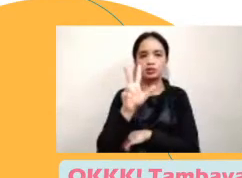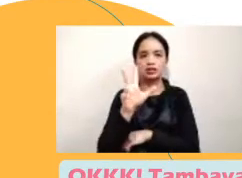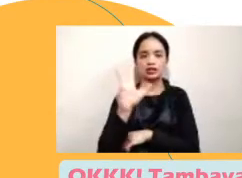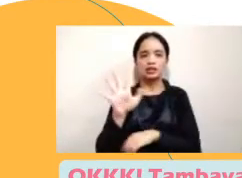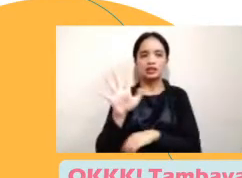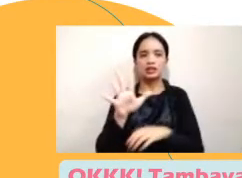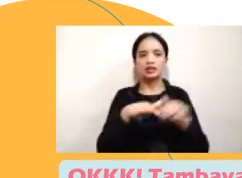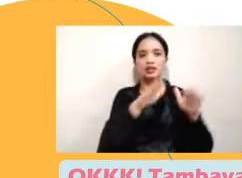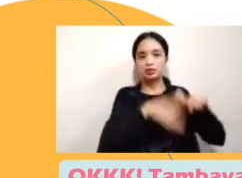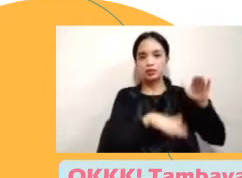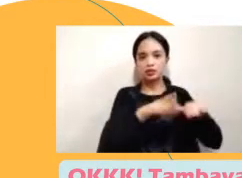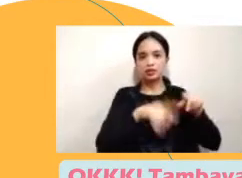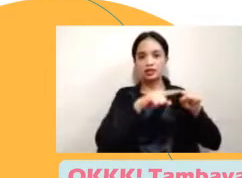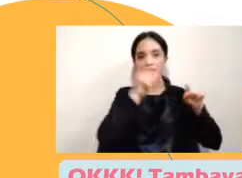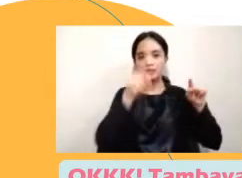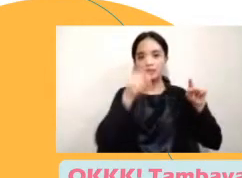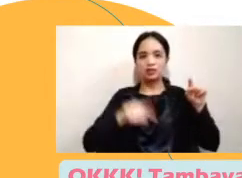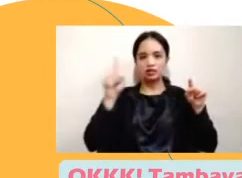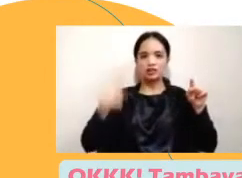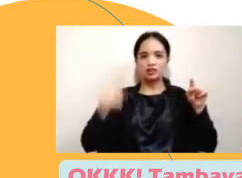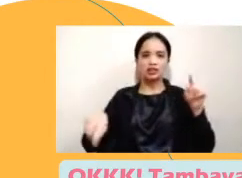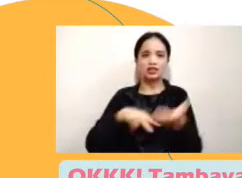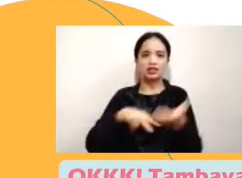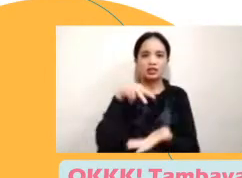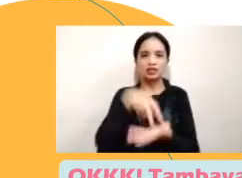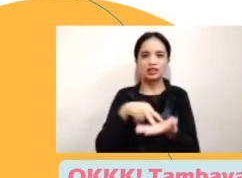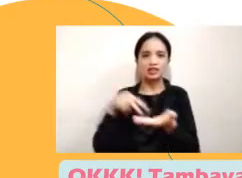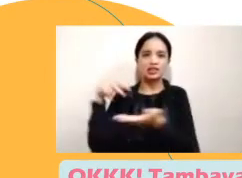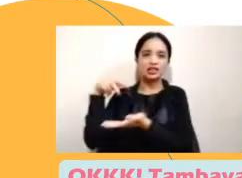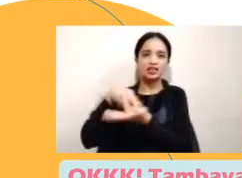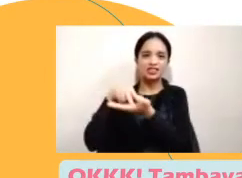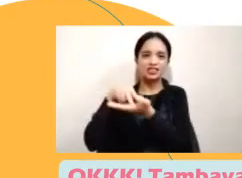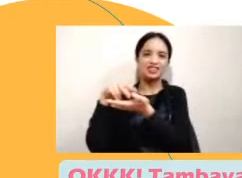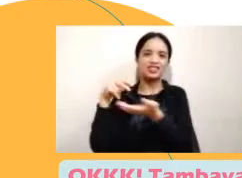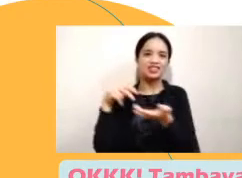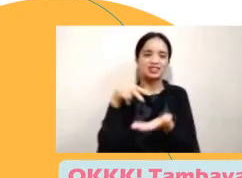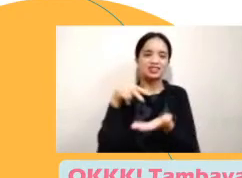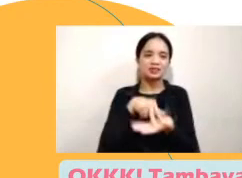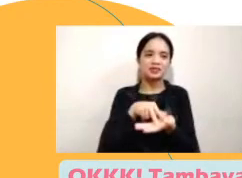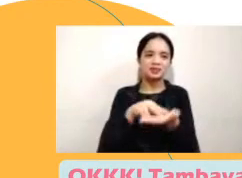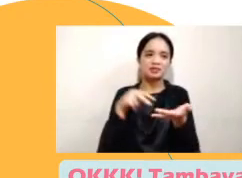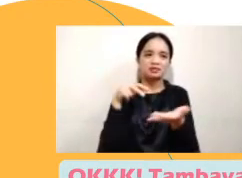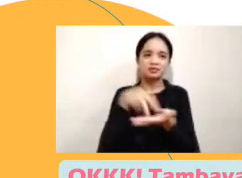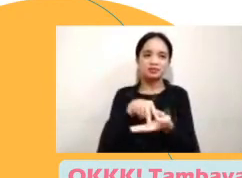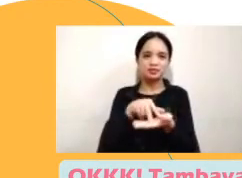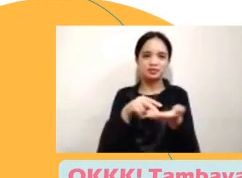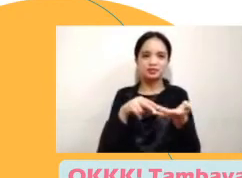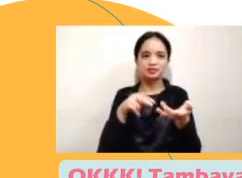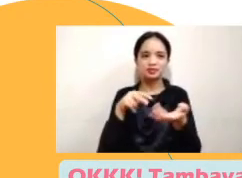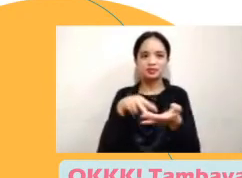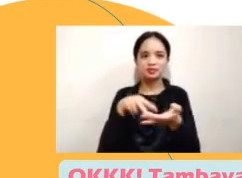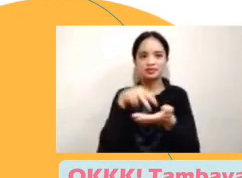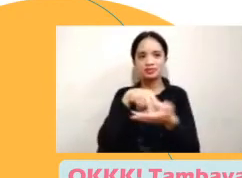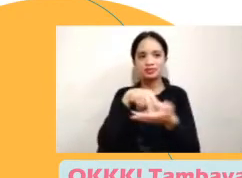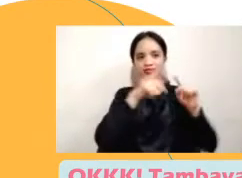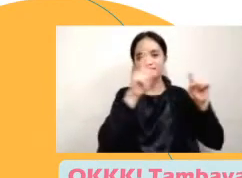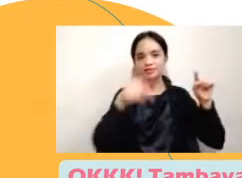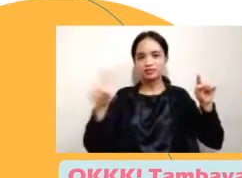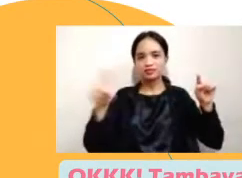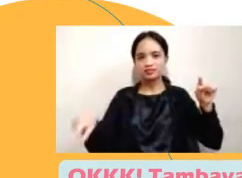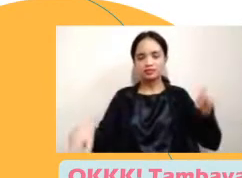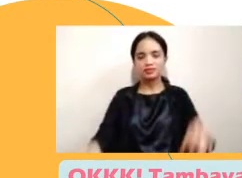1, 2, 3, and. Tayo, tayo, tayo, tayo, tayo, tayo, tayo.